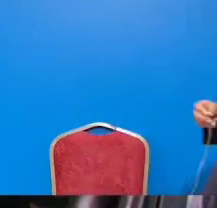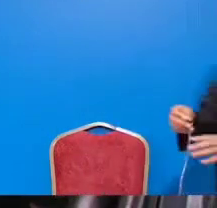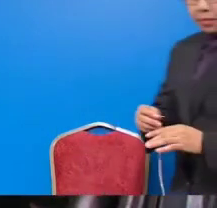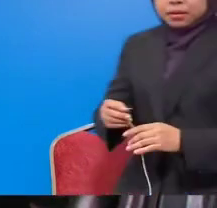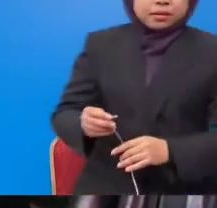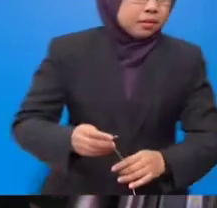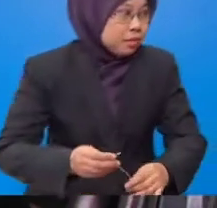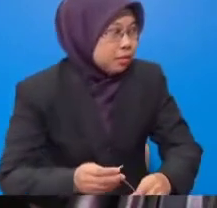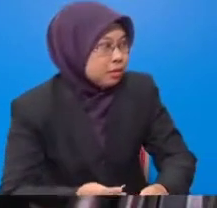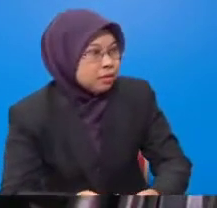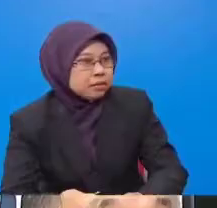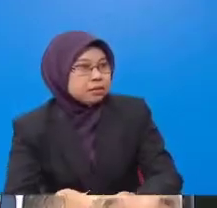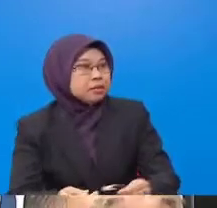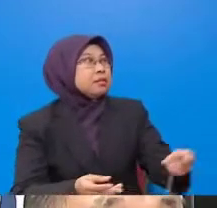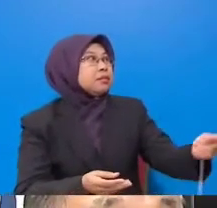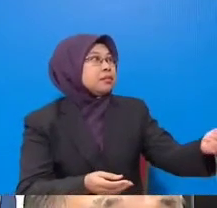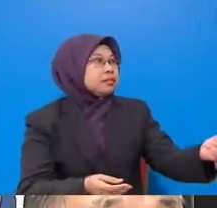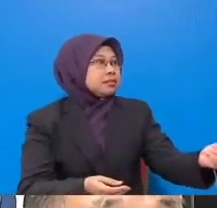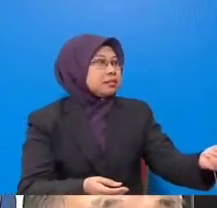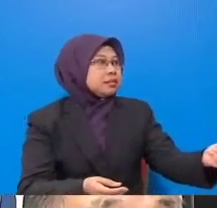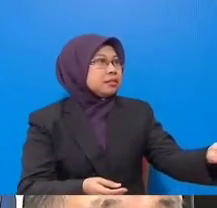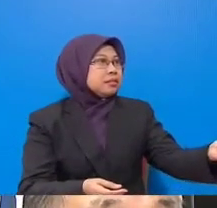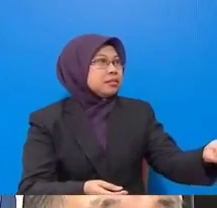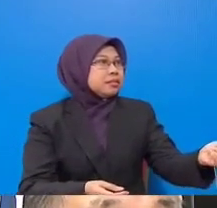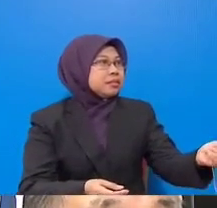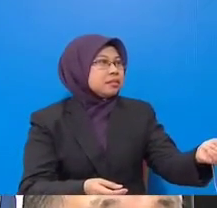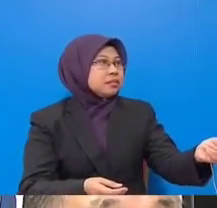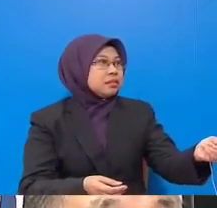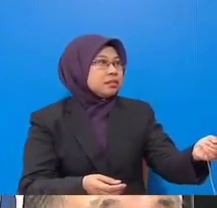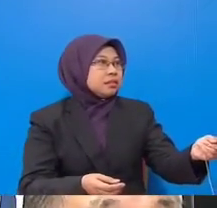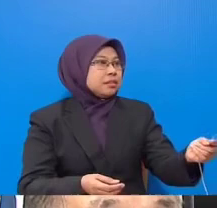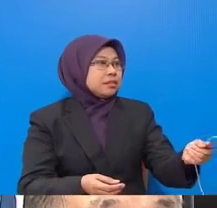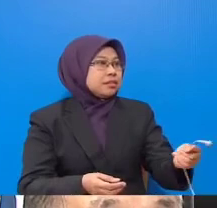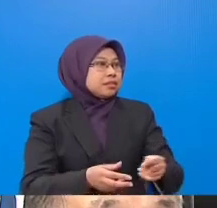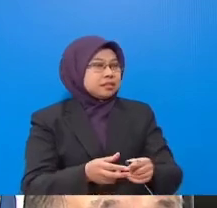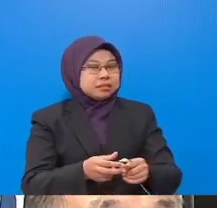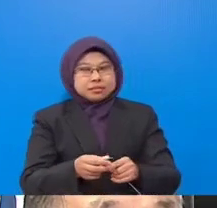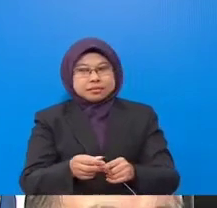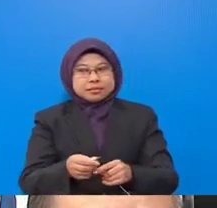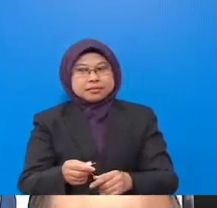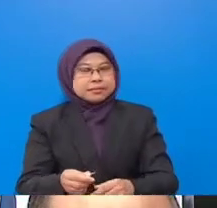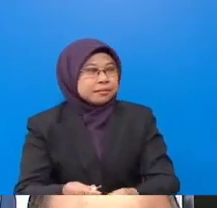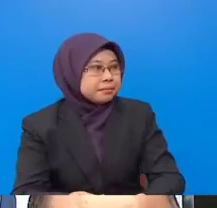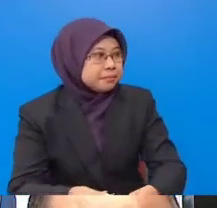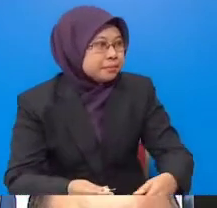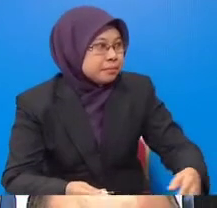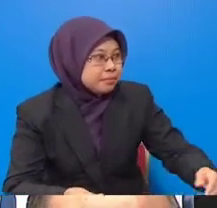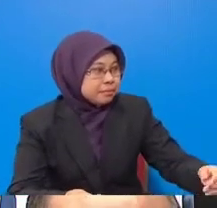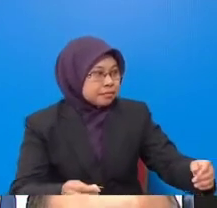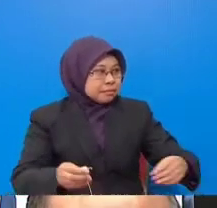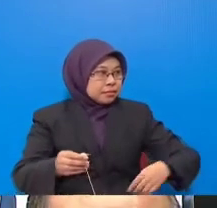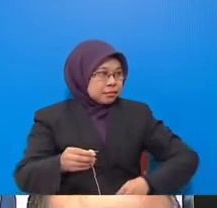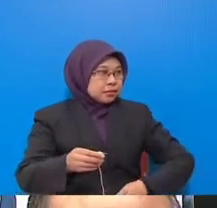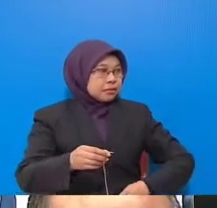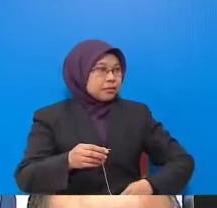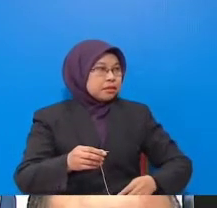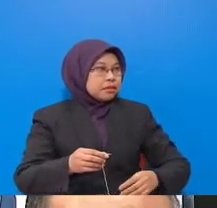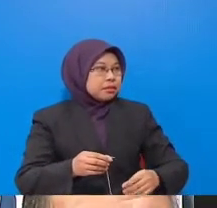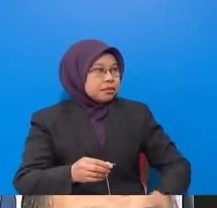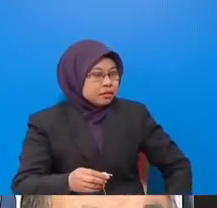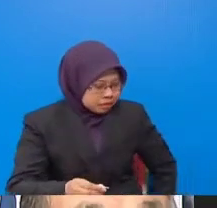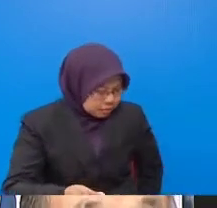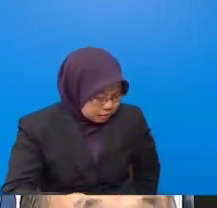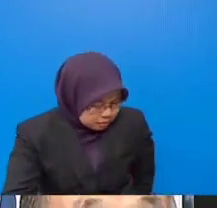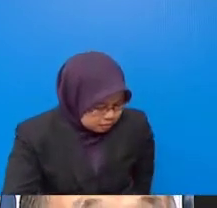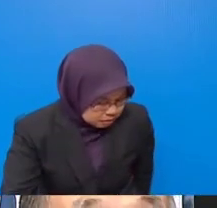Hai tansu yang di betul saya tadi yang rumahmu Sebutkan 30 yang sebenarnya